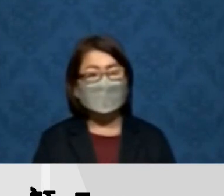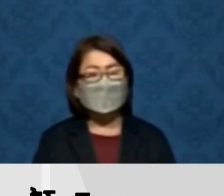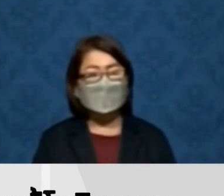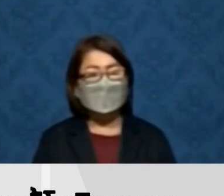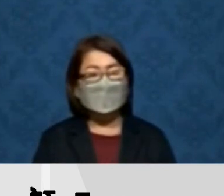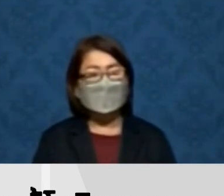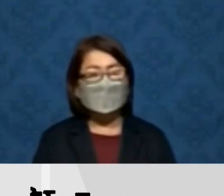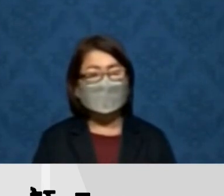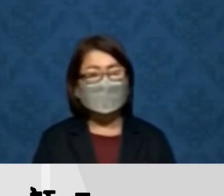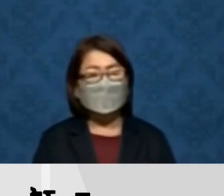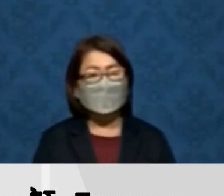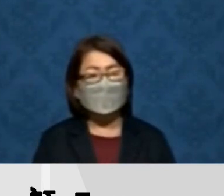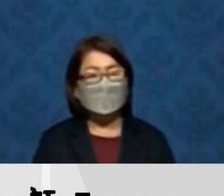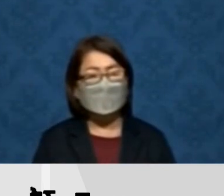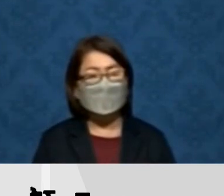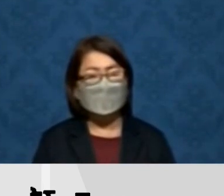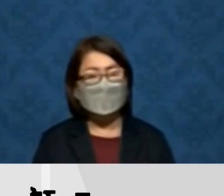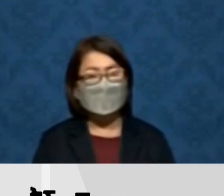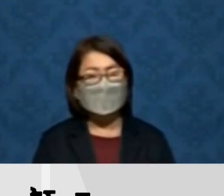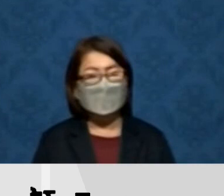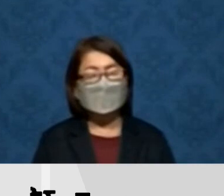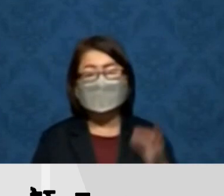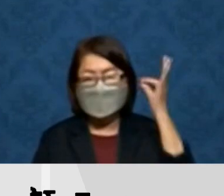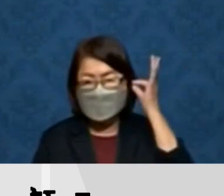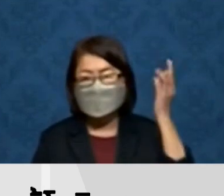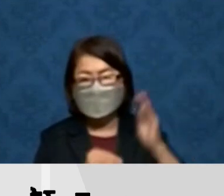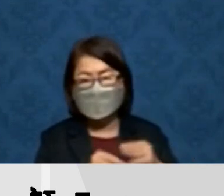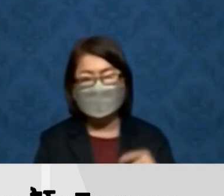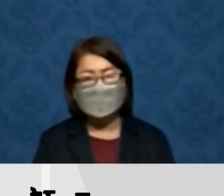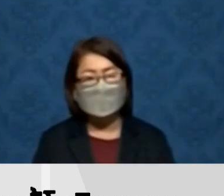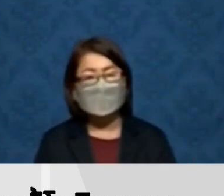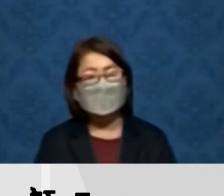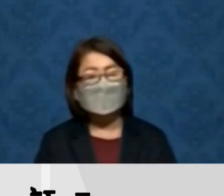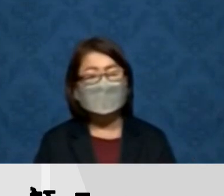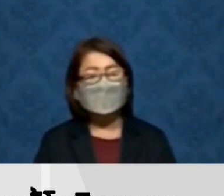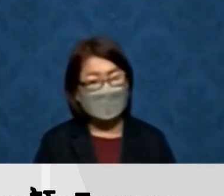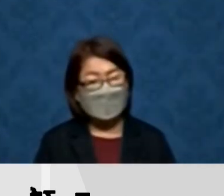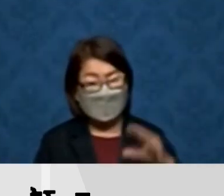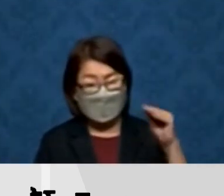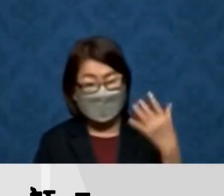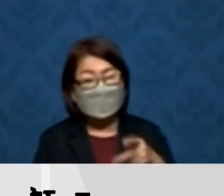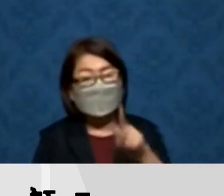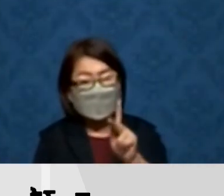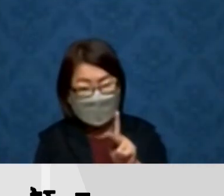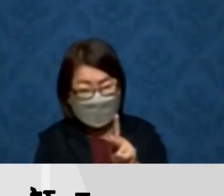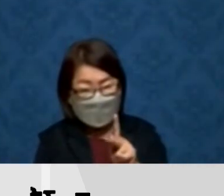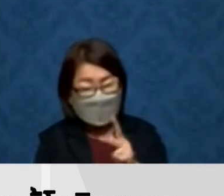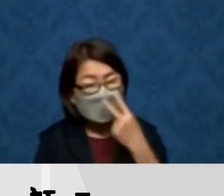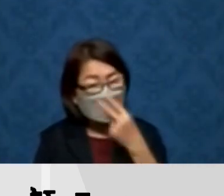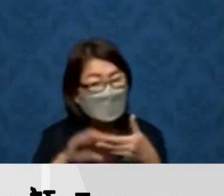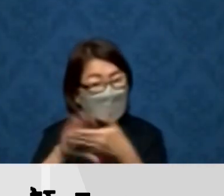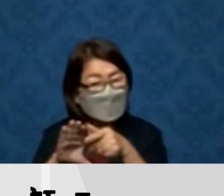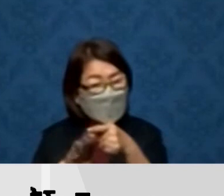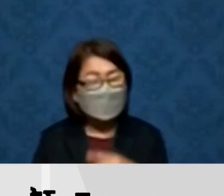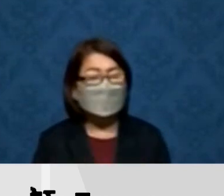านอภิปรายว่างใจไปแล ้ ว เดี๋ยวตัวเลขมันขึ้นแล้วมันตลกไปไหม ผมก็ไม่แน่ใจเหมือนกันตัวเลขมันอาจจะขึ้นเอาก็คุ